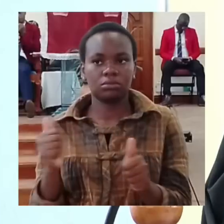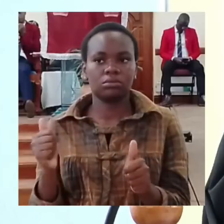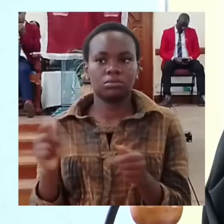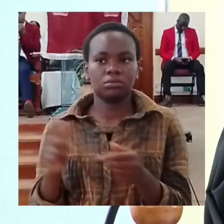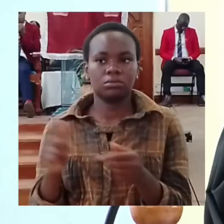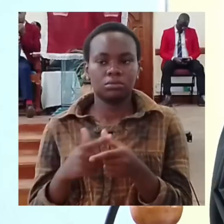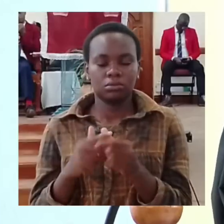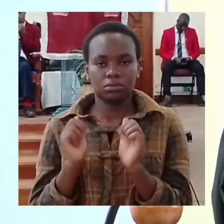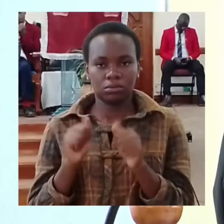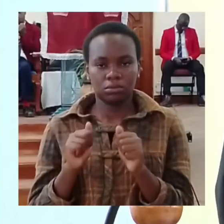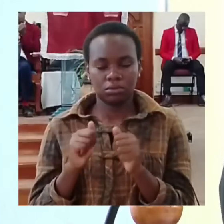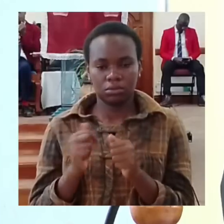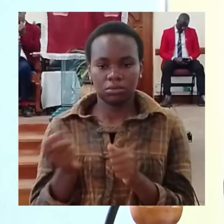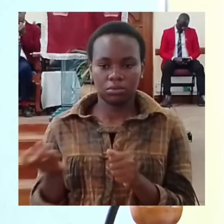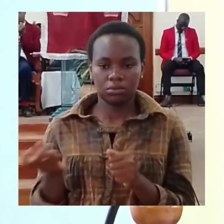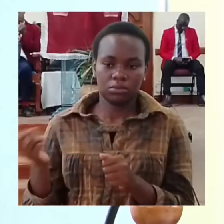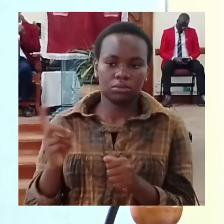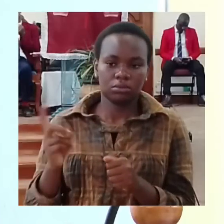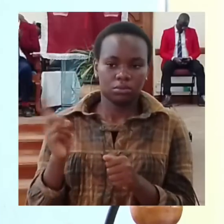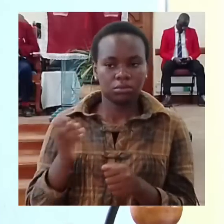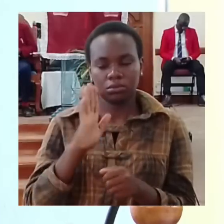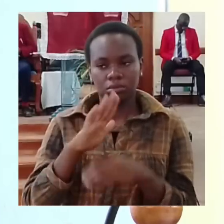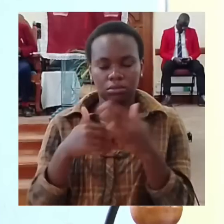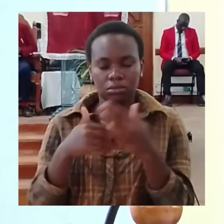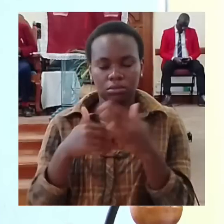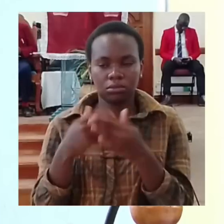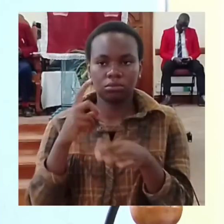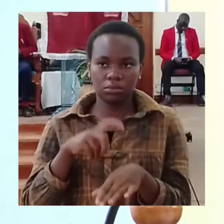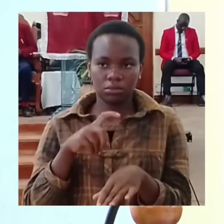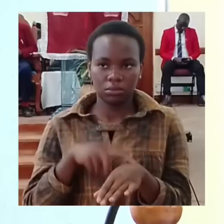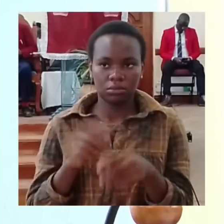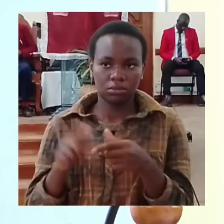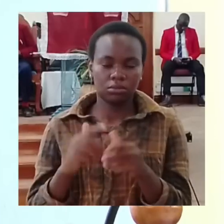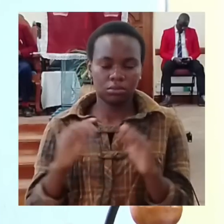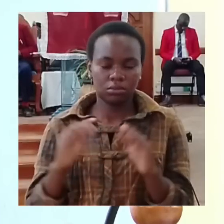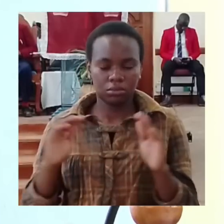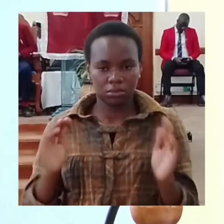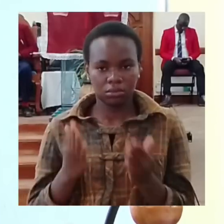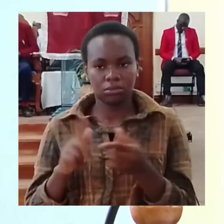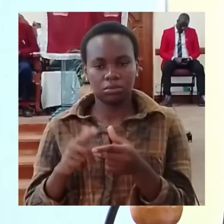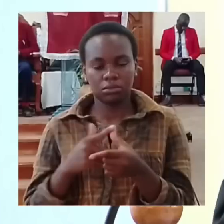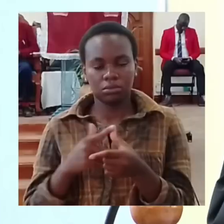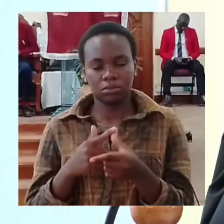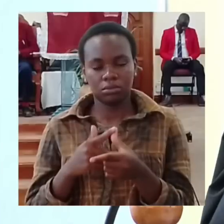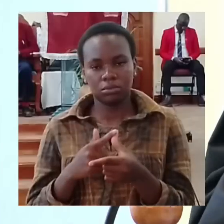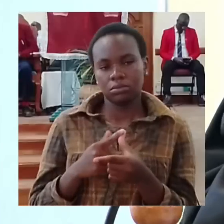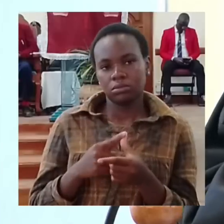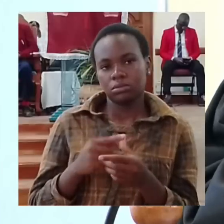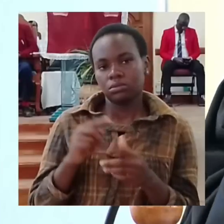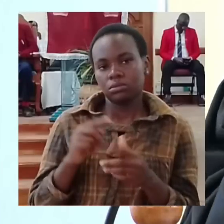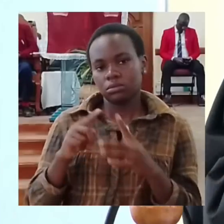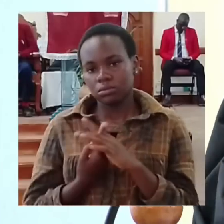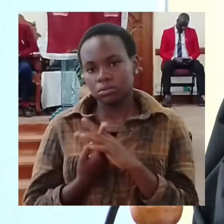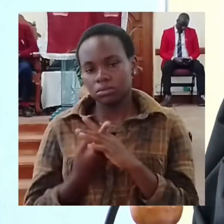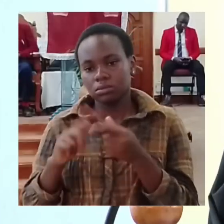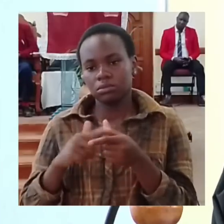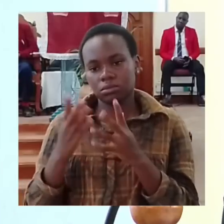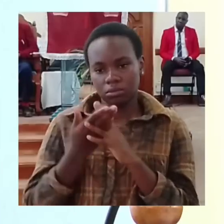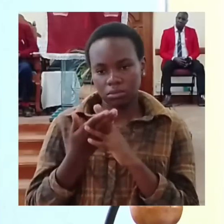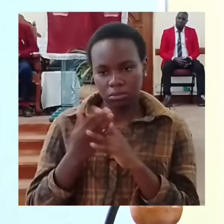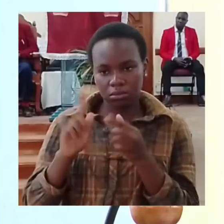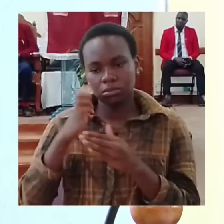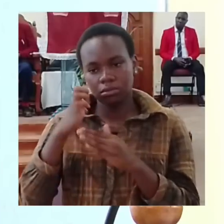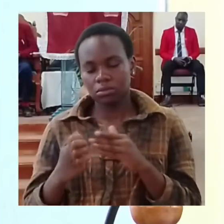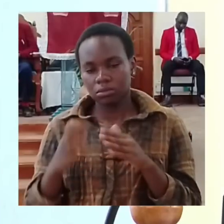That is acknowledging God in all ways. Ũkambĩrĩria na Ngai, gatagatĩ nĩ Ngai, mũico nĩ Ngai, maũndũ mothe ũkoiga